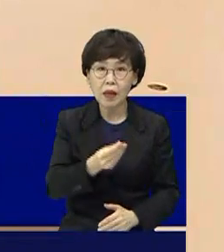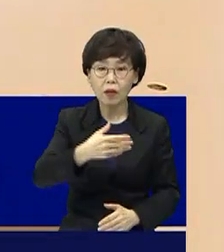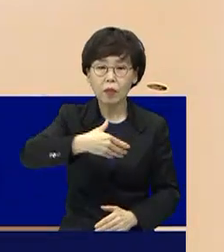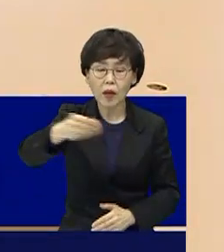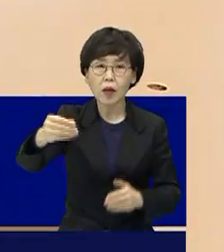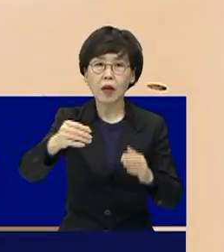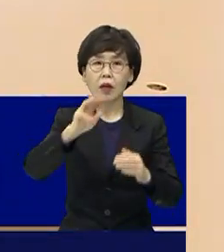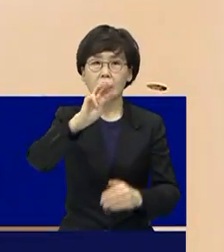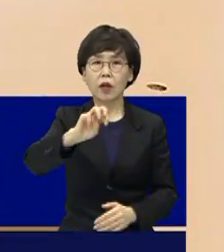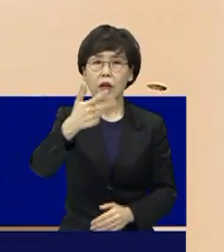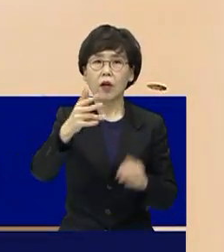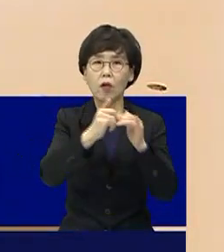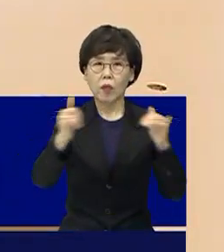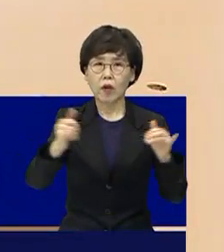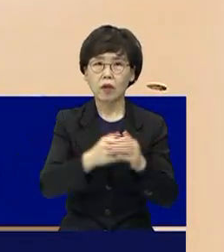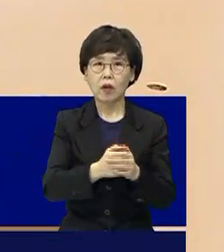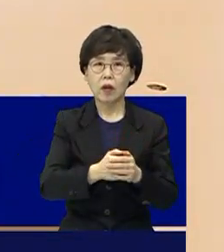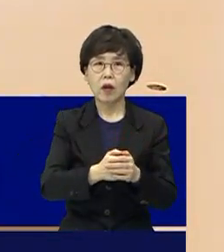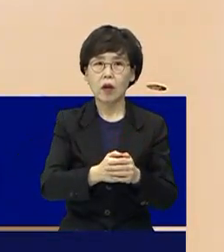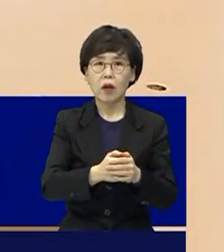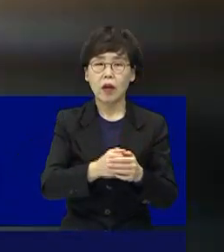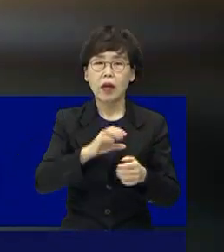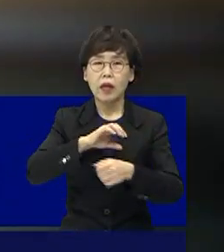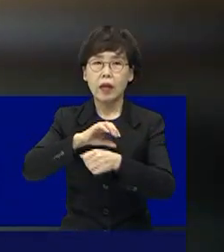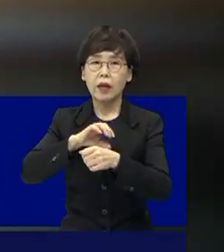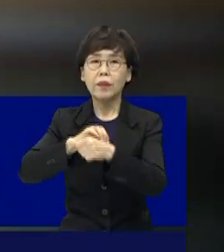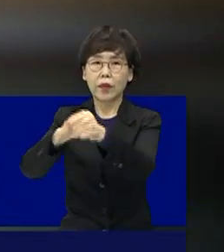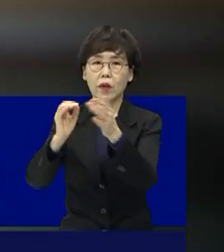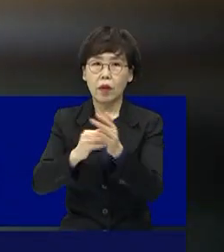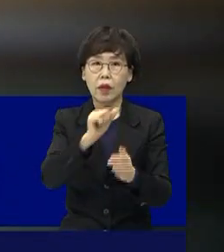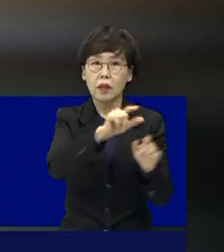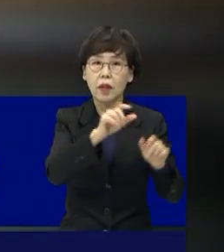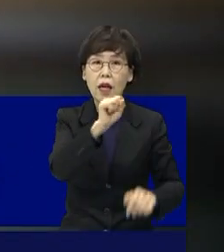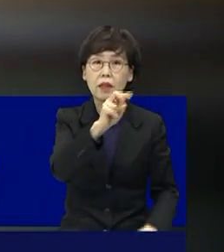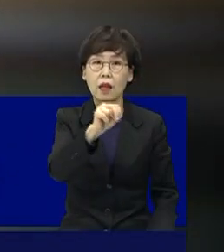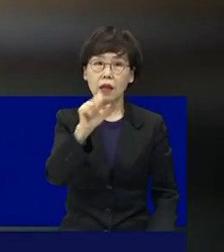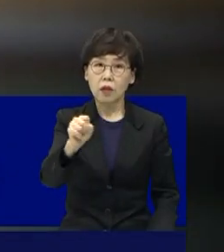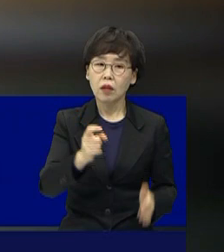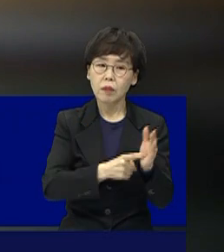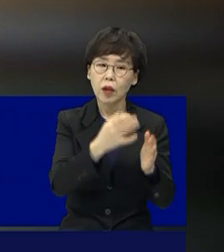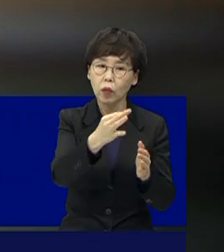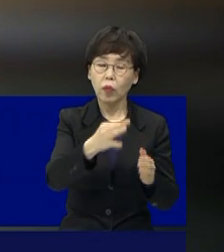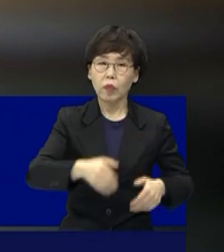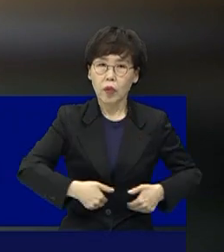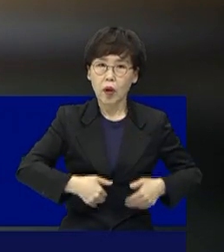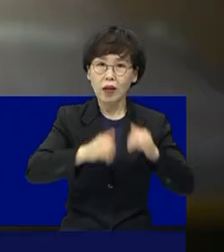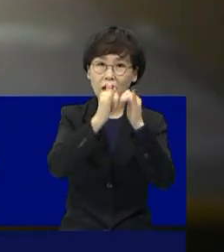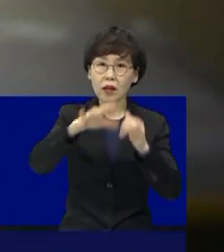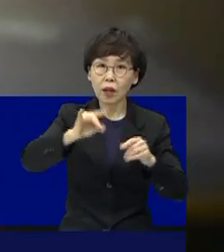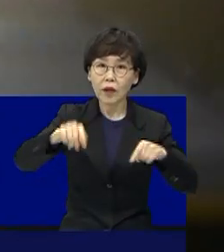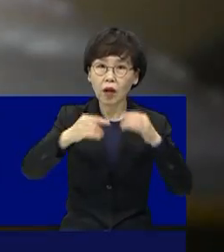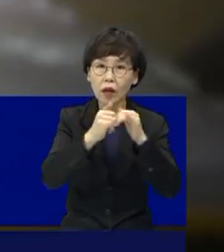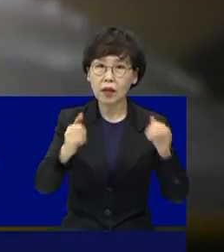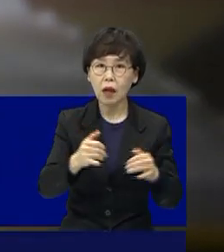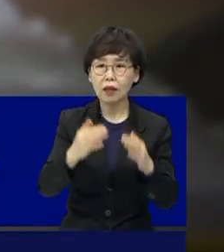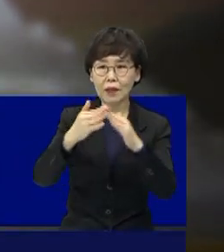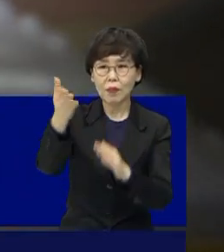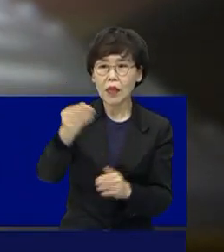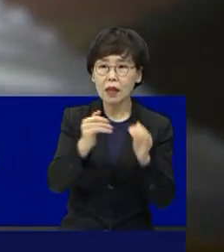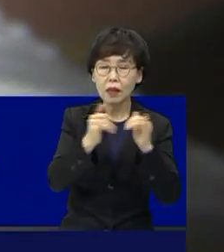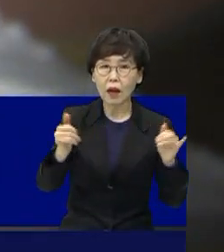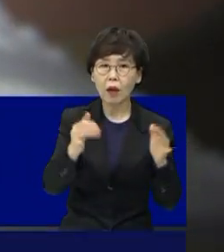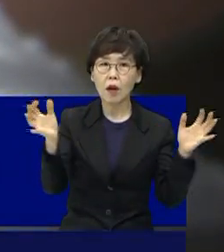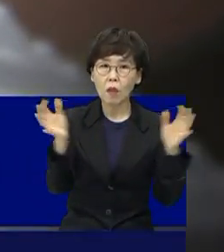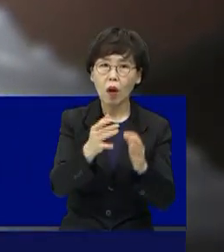불구속 입건했습니다. A씨 등은 SNS 등을 통해 급전이 필요한 사회 초년생과 임대인을 모집해 서로